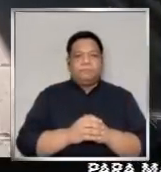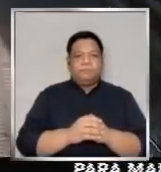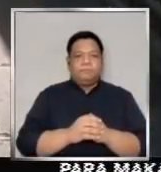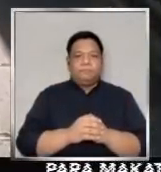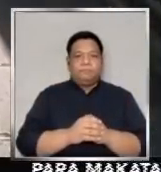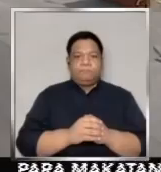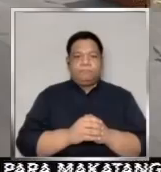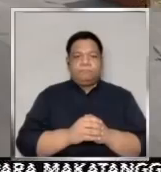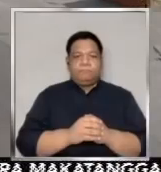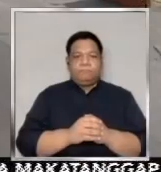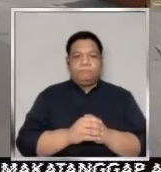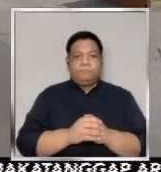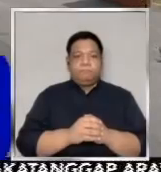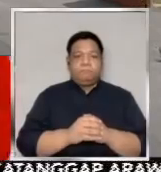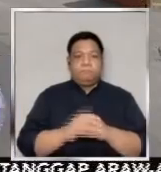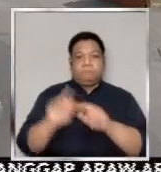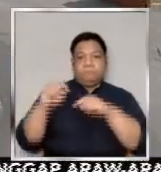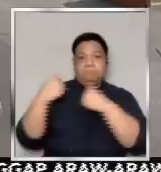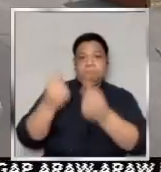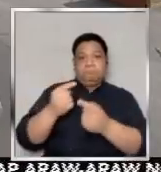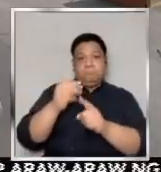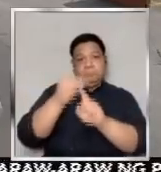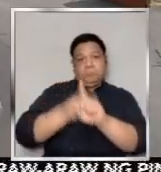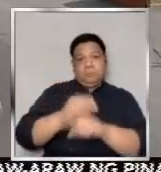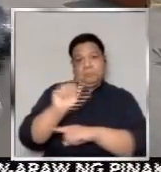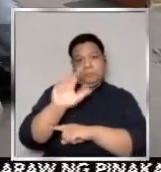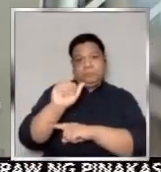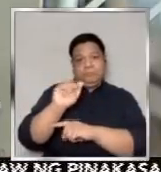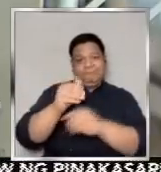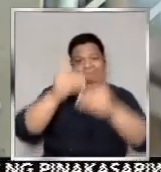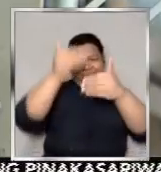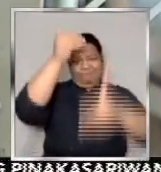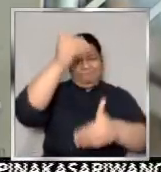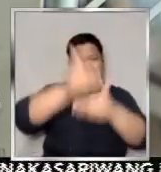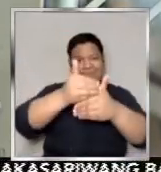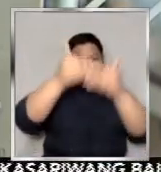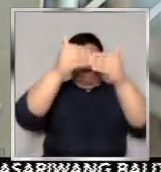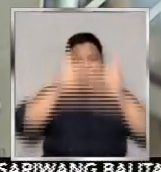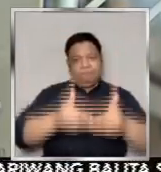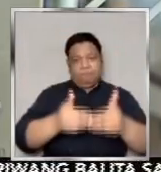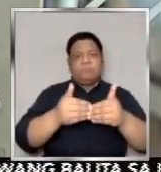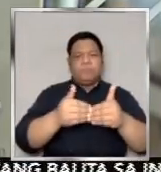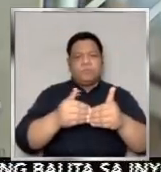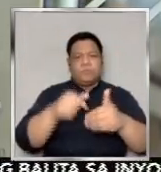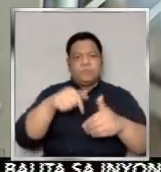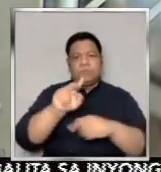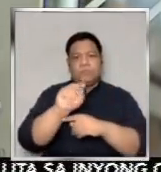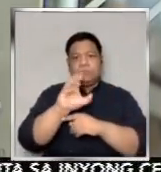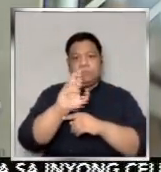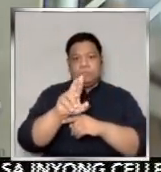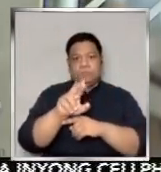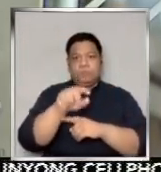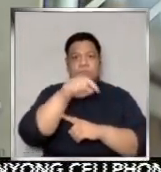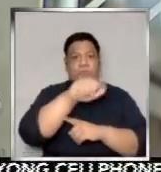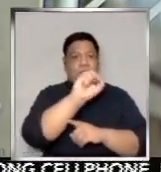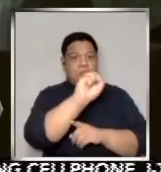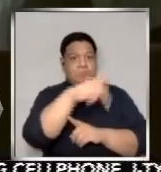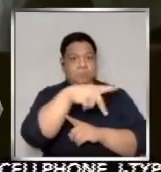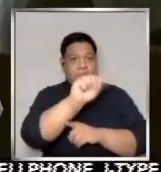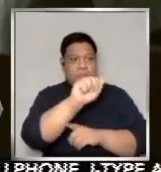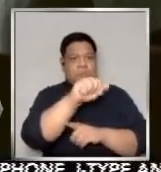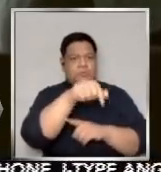Mula March 15 nang i-lockdown ang Metro Manila dahil sa banta ng COVID-19, hindi na rin nagbukas ang spa and wellness center na ito dito sa Quezon